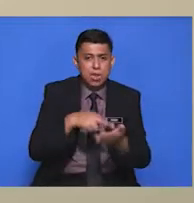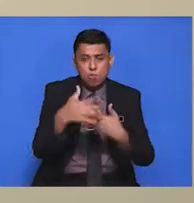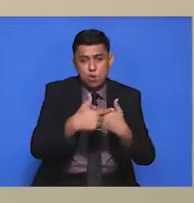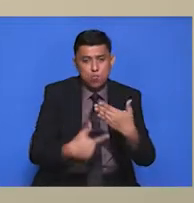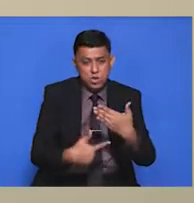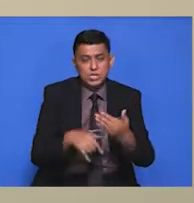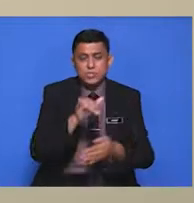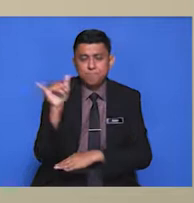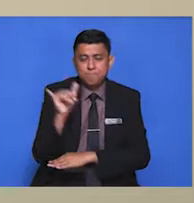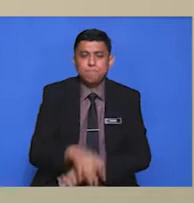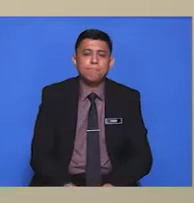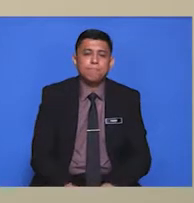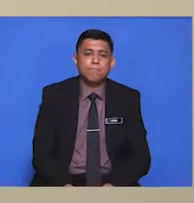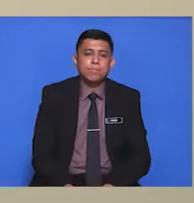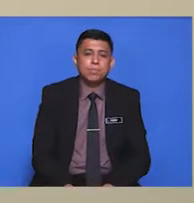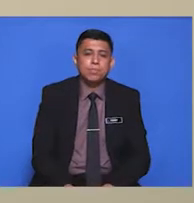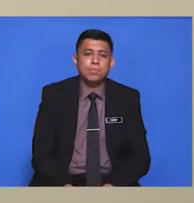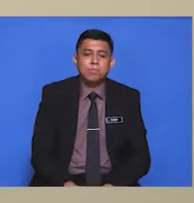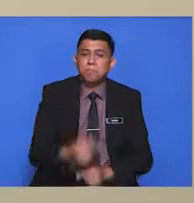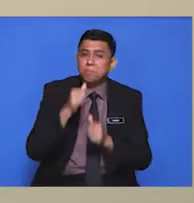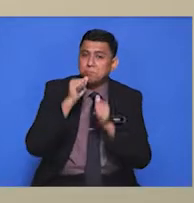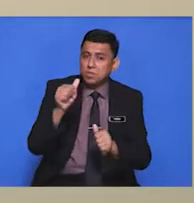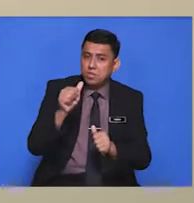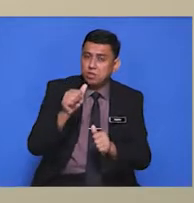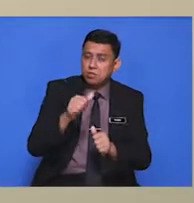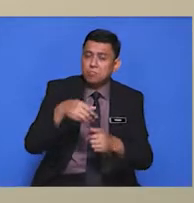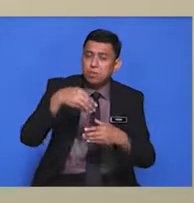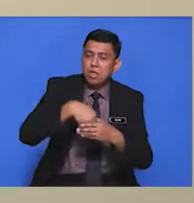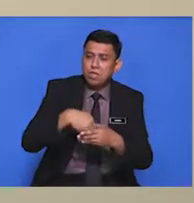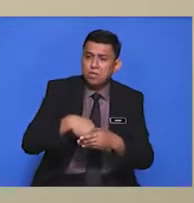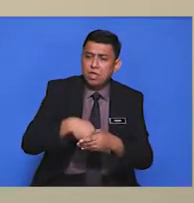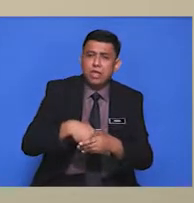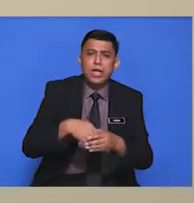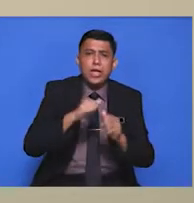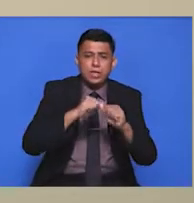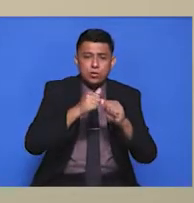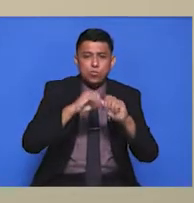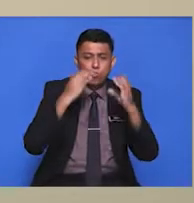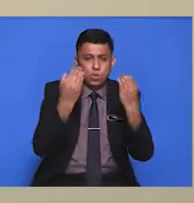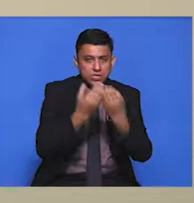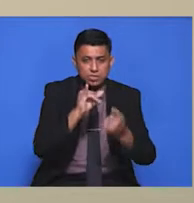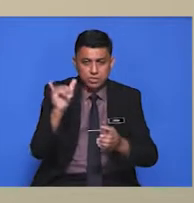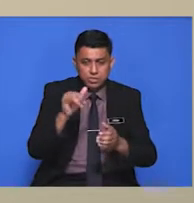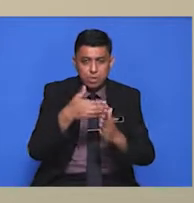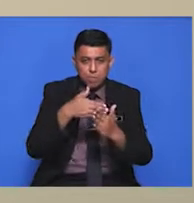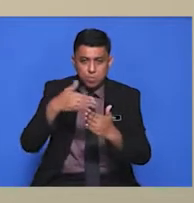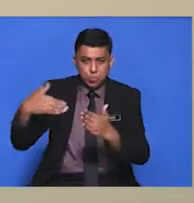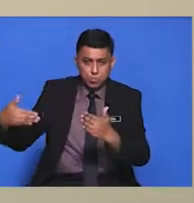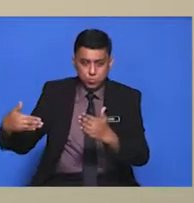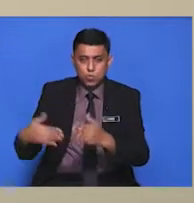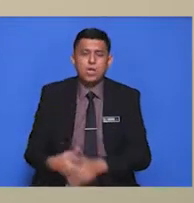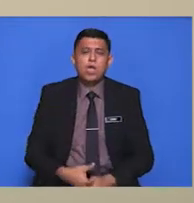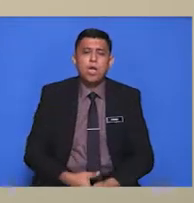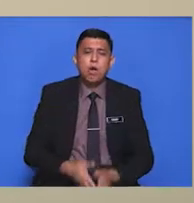Anak Kot-Kot tersebut telah memberi arahan kepada ahli kumpulannya agar berundur kerana Talia merupakan orang